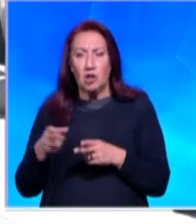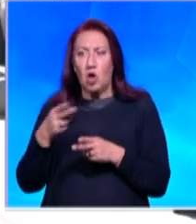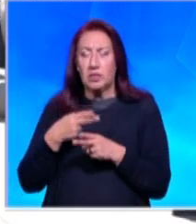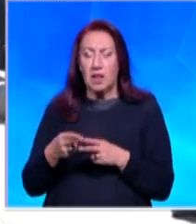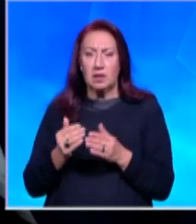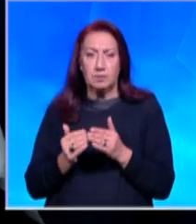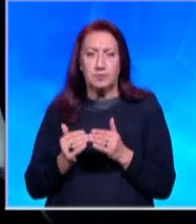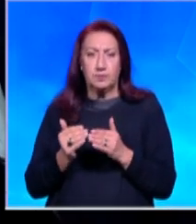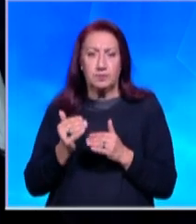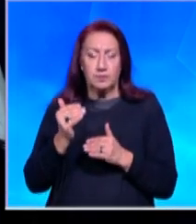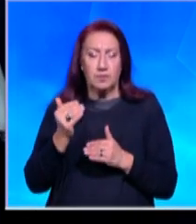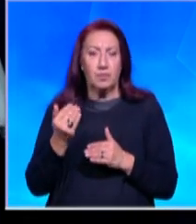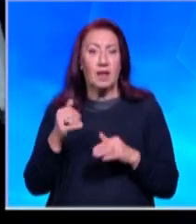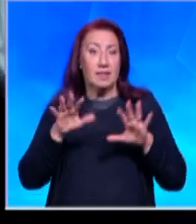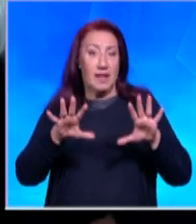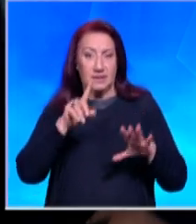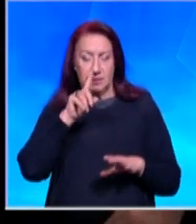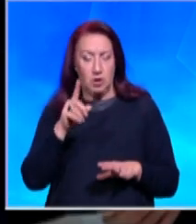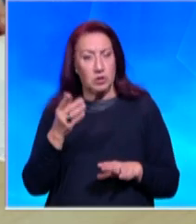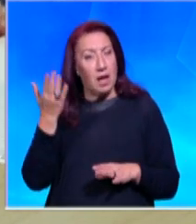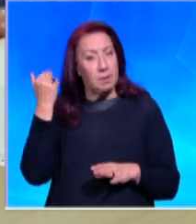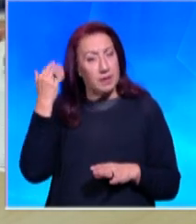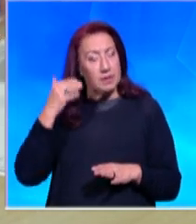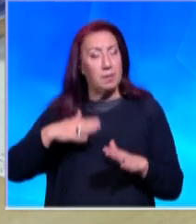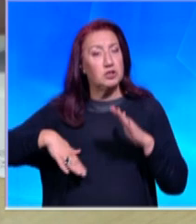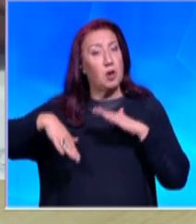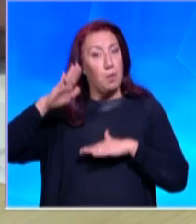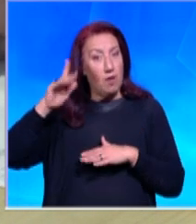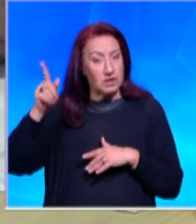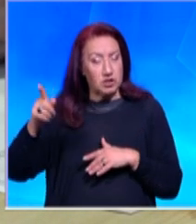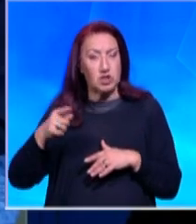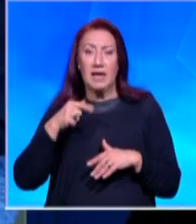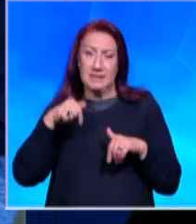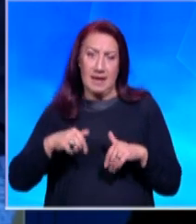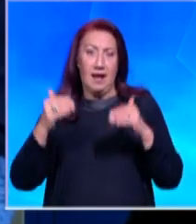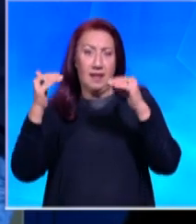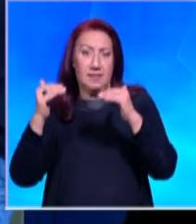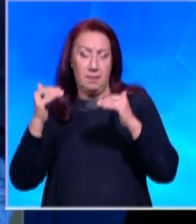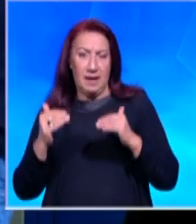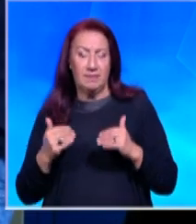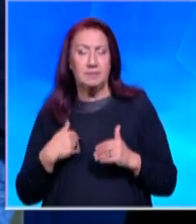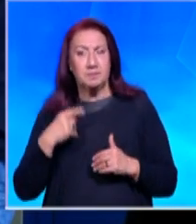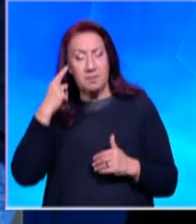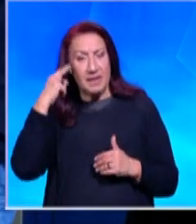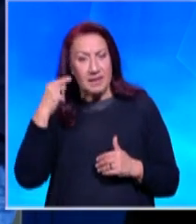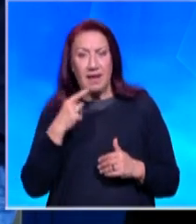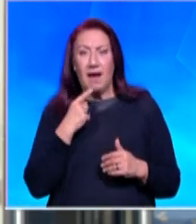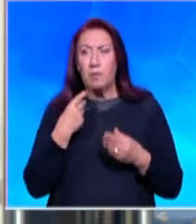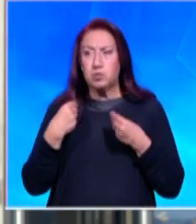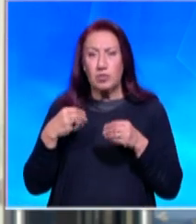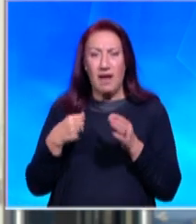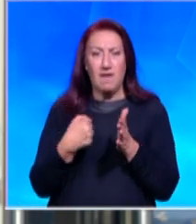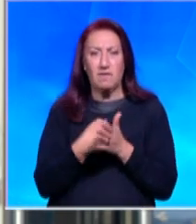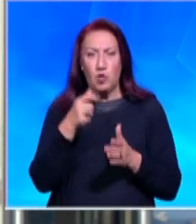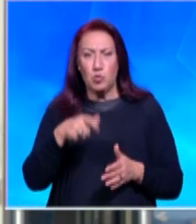милиона. Да, беше повече. Паднал е, тъй като има правило 70 на 30. Но това, което беше нашата идея с трансфери, с високи